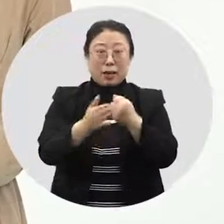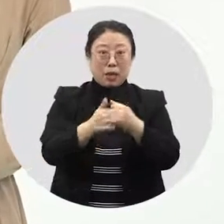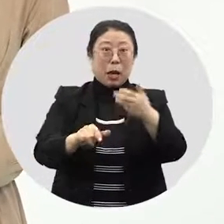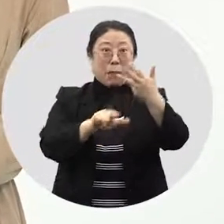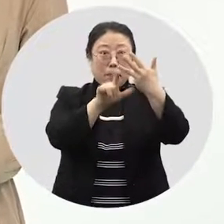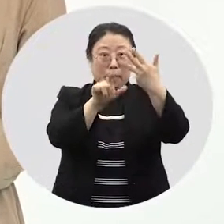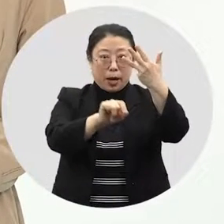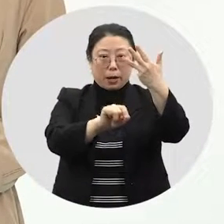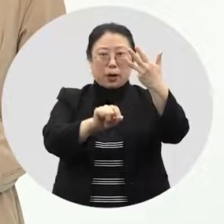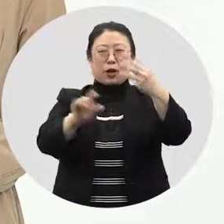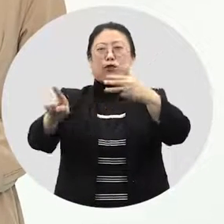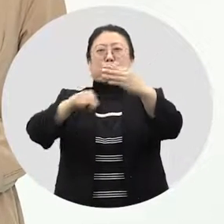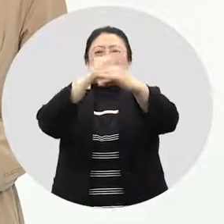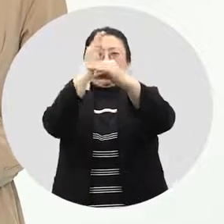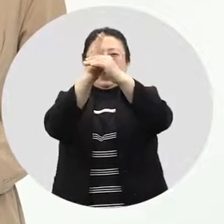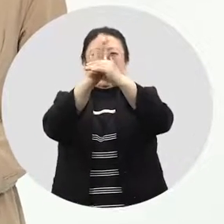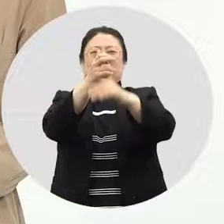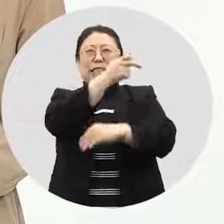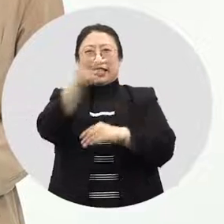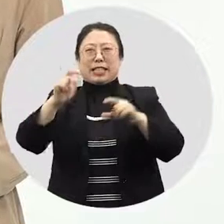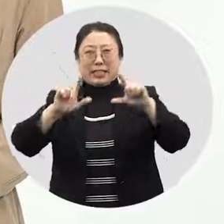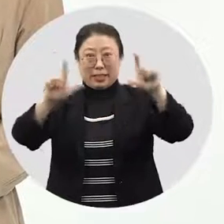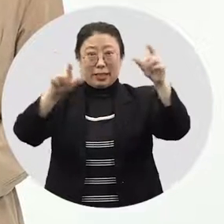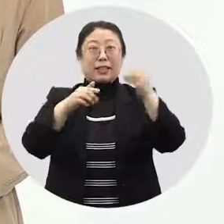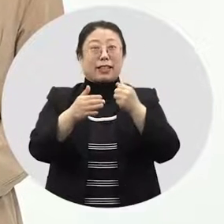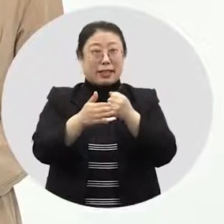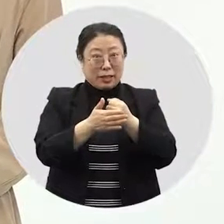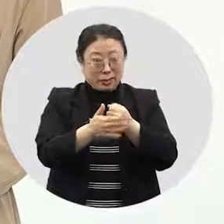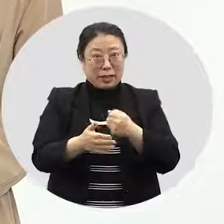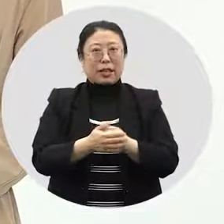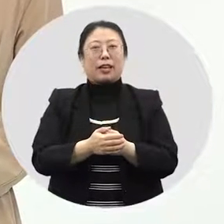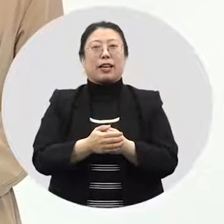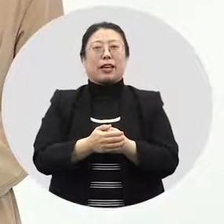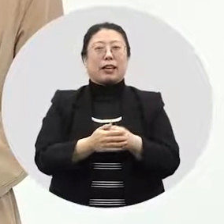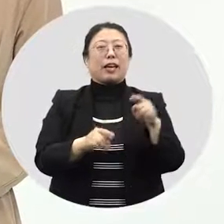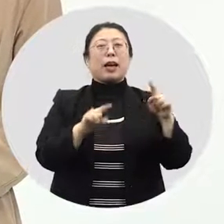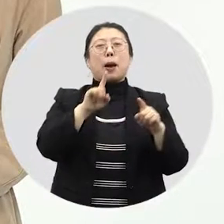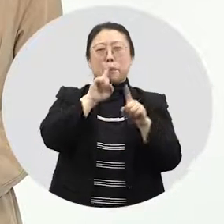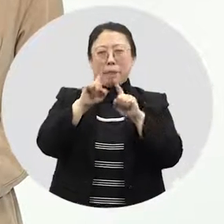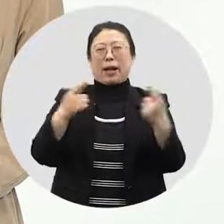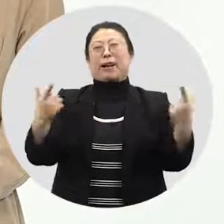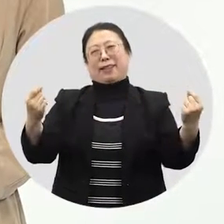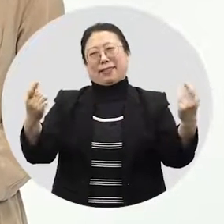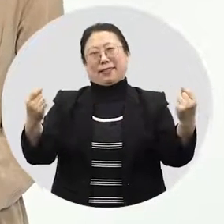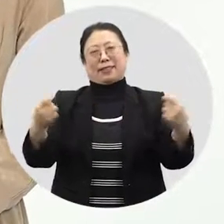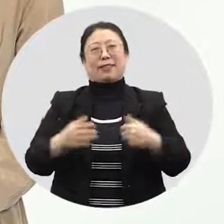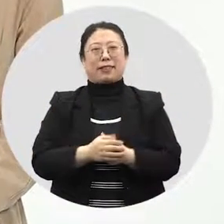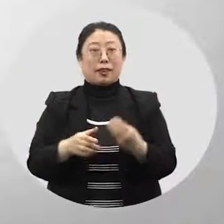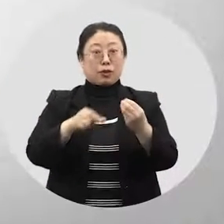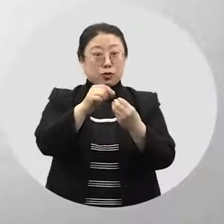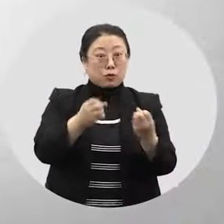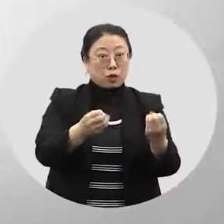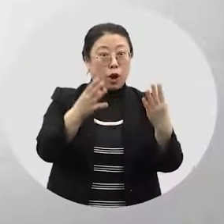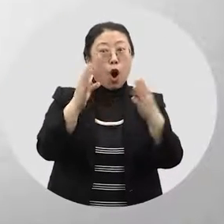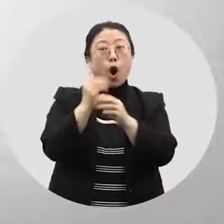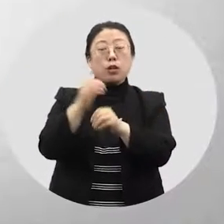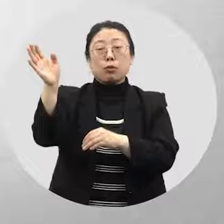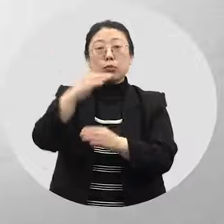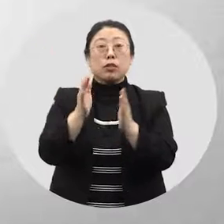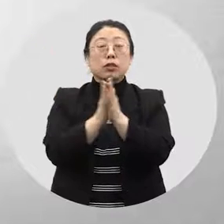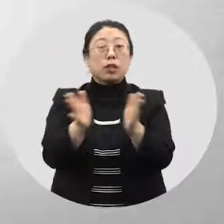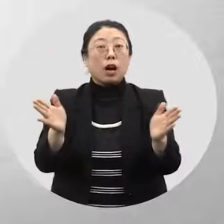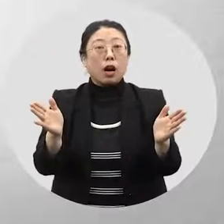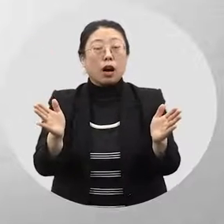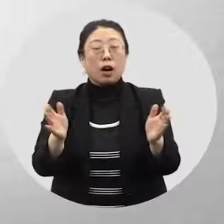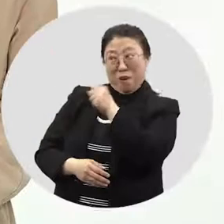그러니까 8월에 한가운데 있는 큰 날이라는 뜻으로 한가위와 추석과 같은 말이에요 추석은